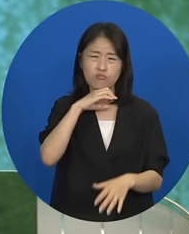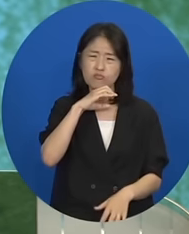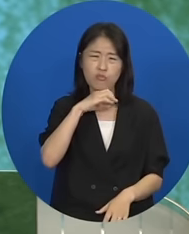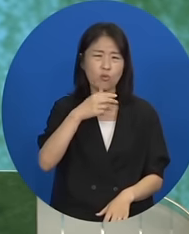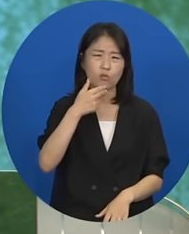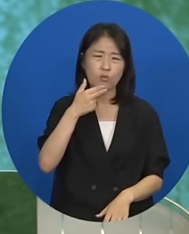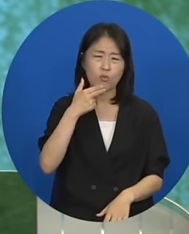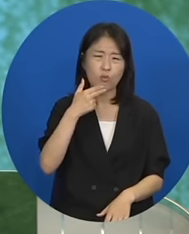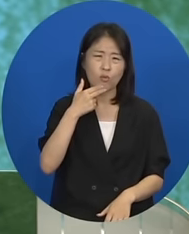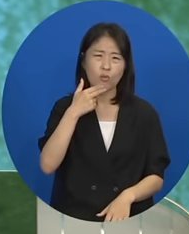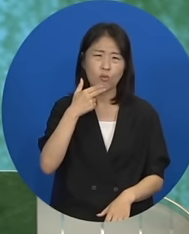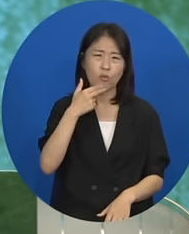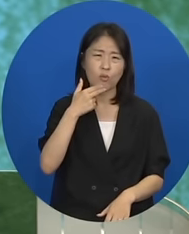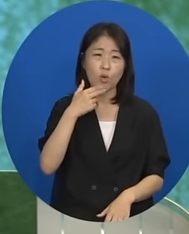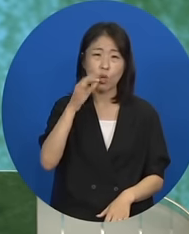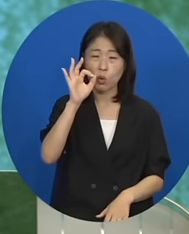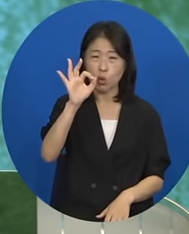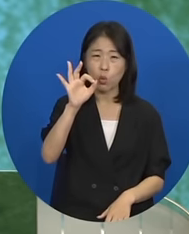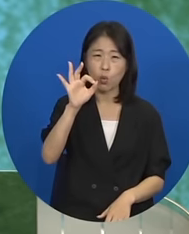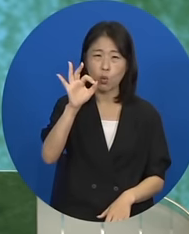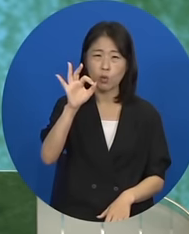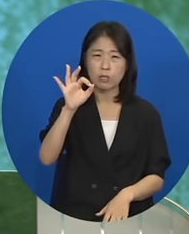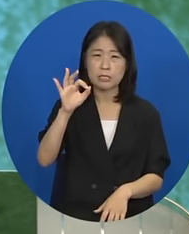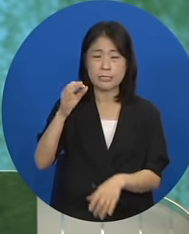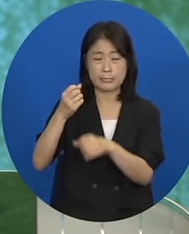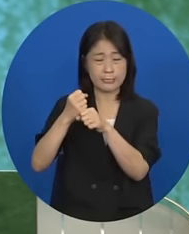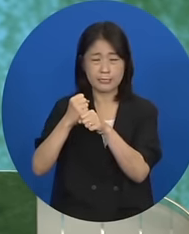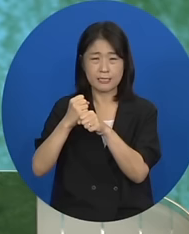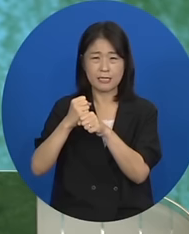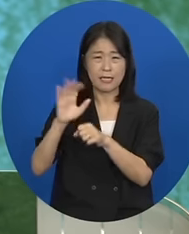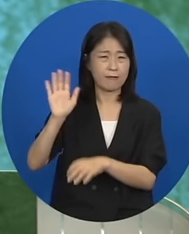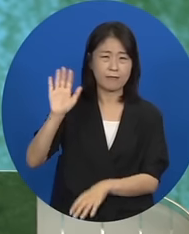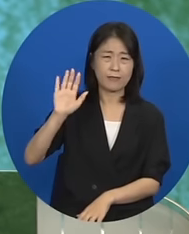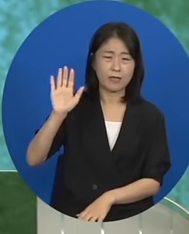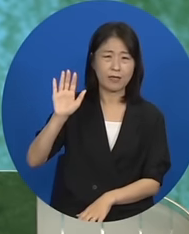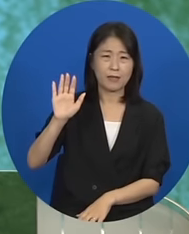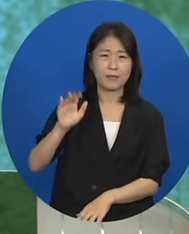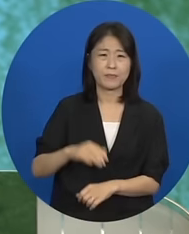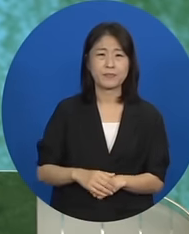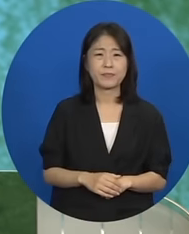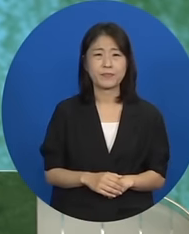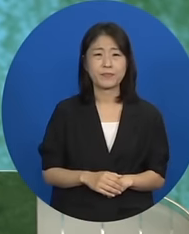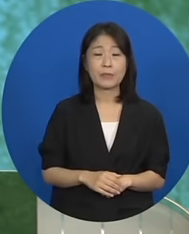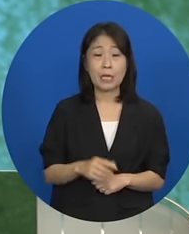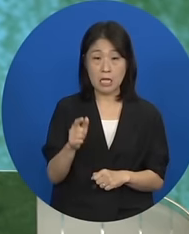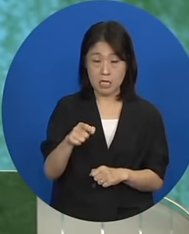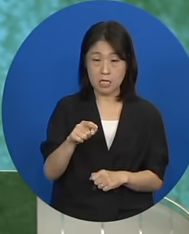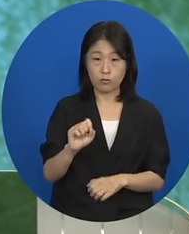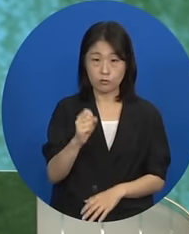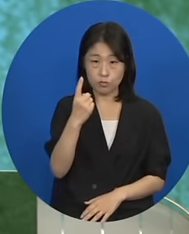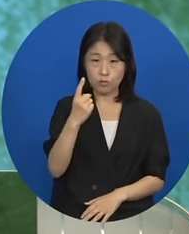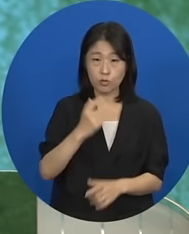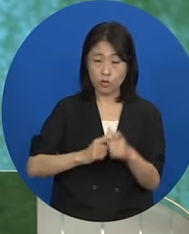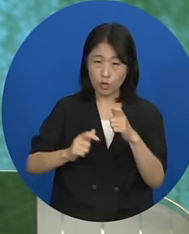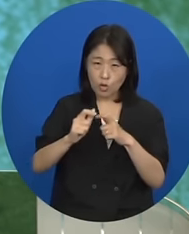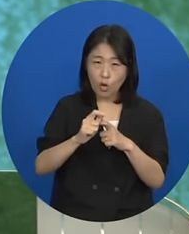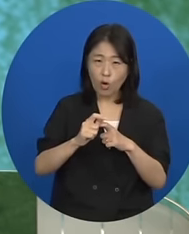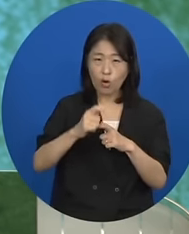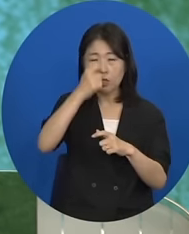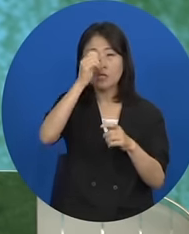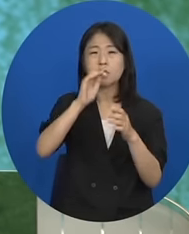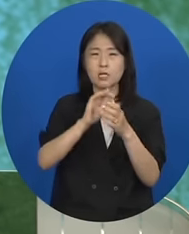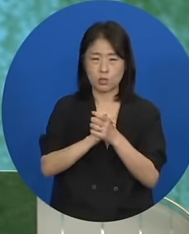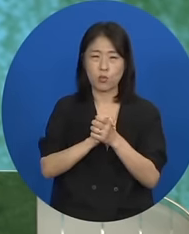의지하지 않겠습니다 원망하지 않는 마음 주셔서 감사합니다 이것 때문에 더 기도하게 해주서 감사합니다 뭐